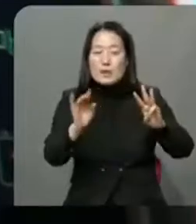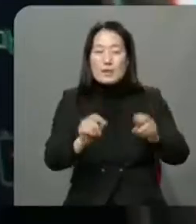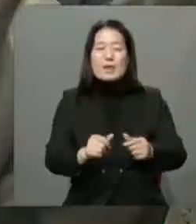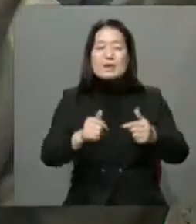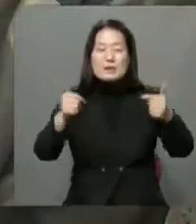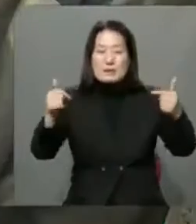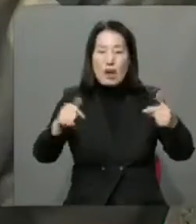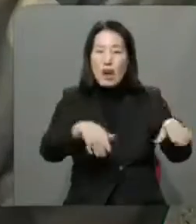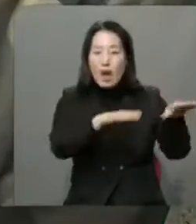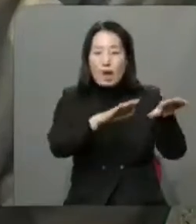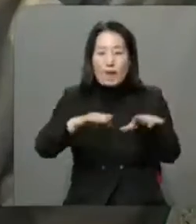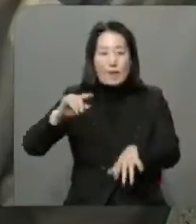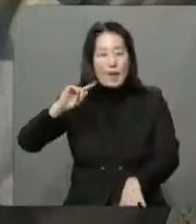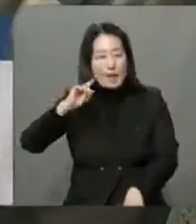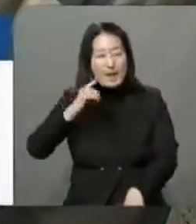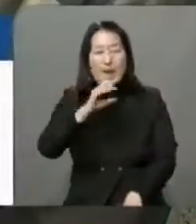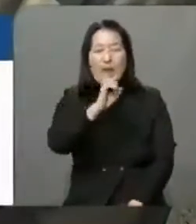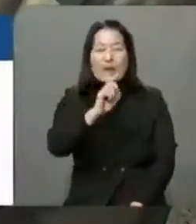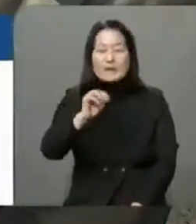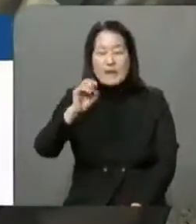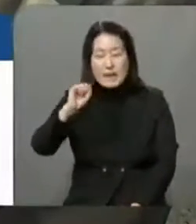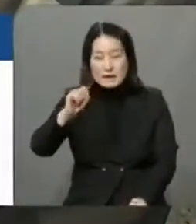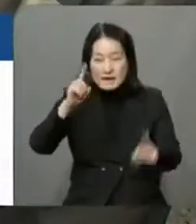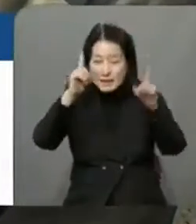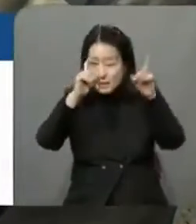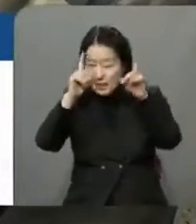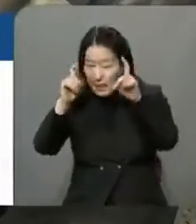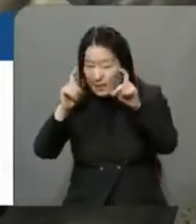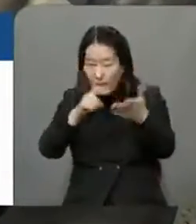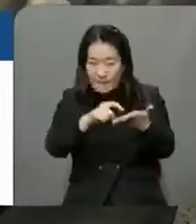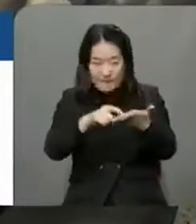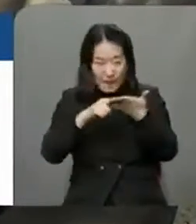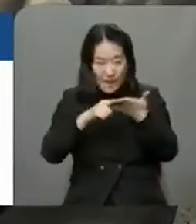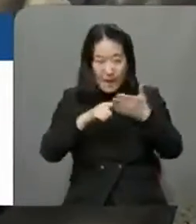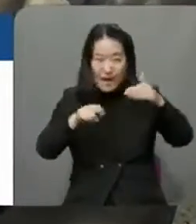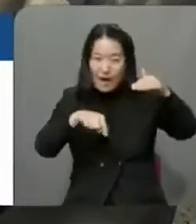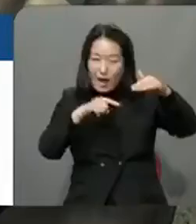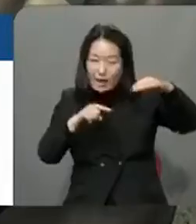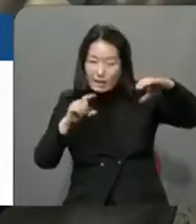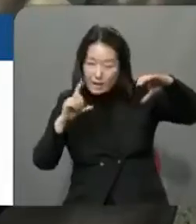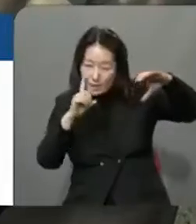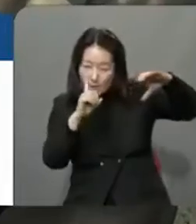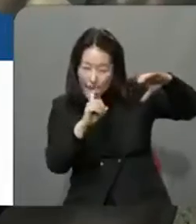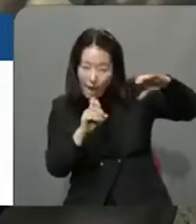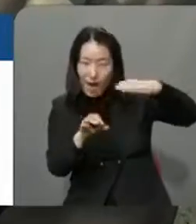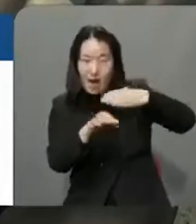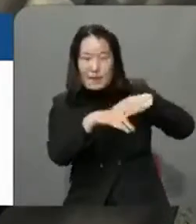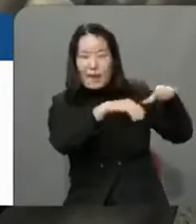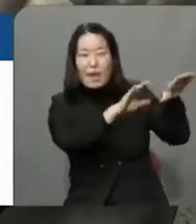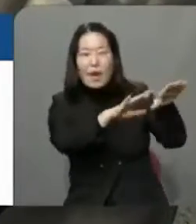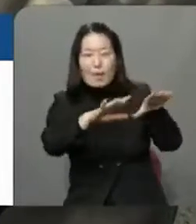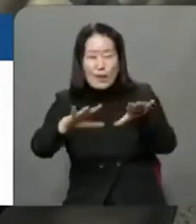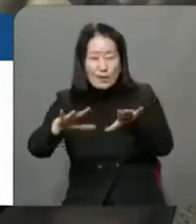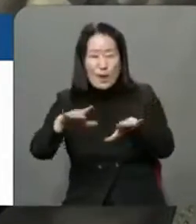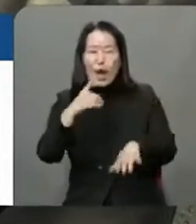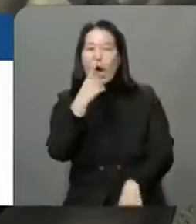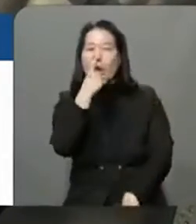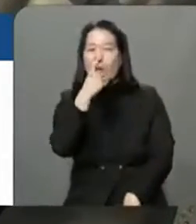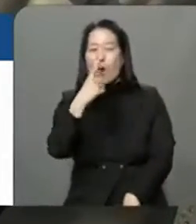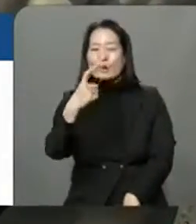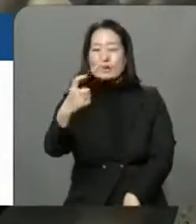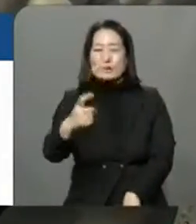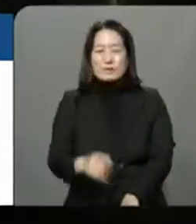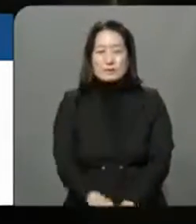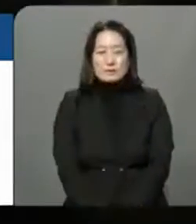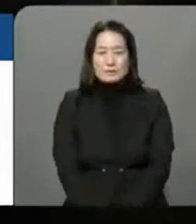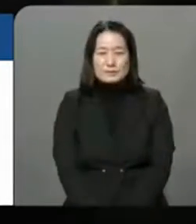너무 예쁘다고 SNS로 사진을 많이 보고 안에서 사진을 찍었을 때 바다 배경으로 보이는 그 터널이 너무